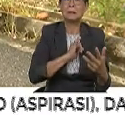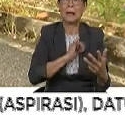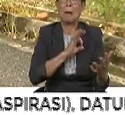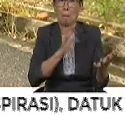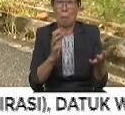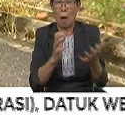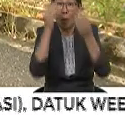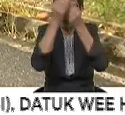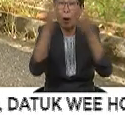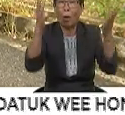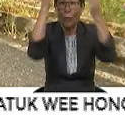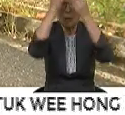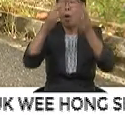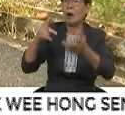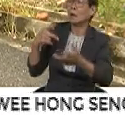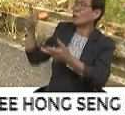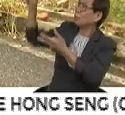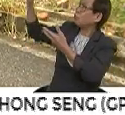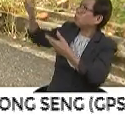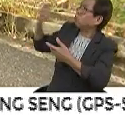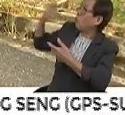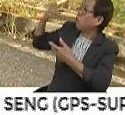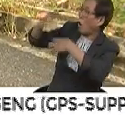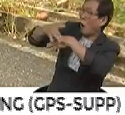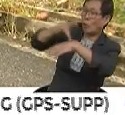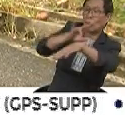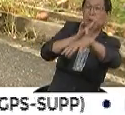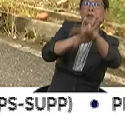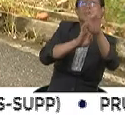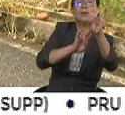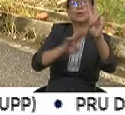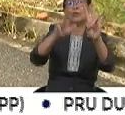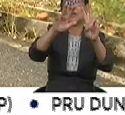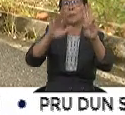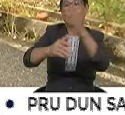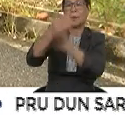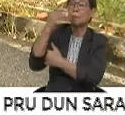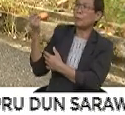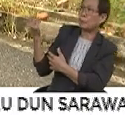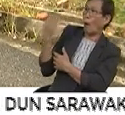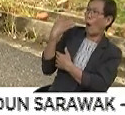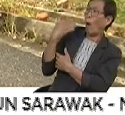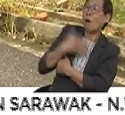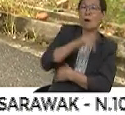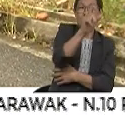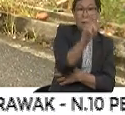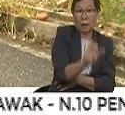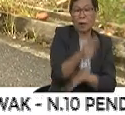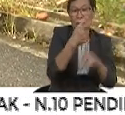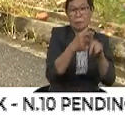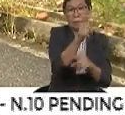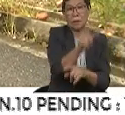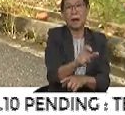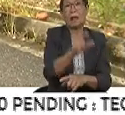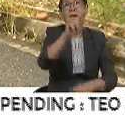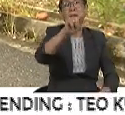kasihkan Melu Man yang kami terima asal 735 pagi tadi dimana calon daripada